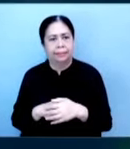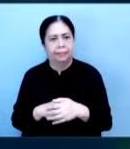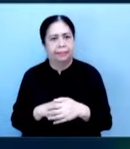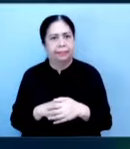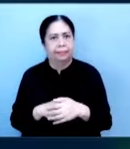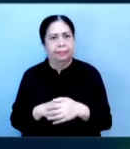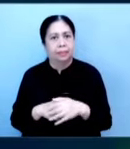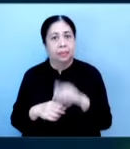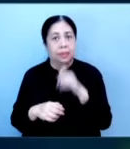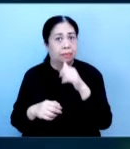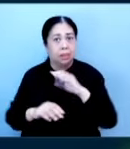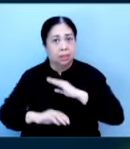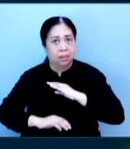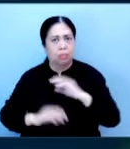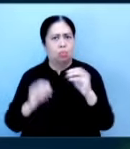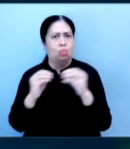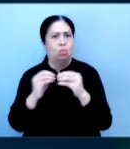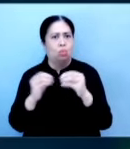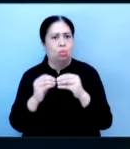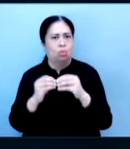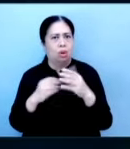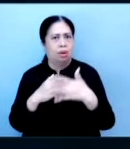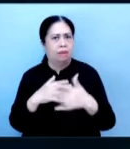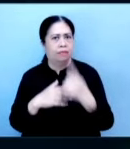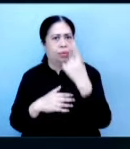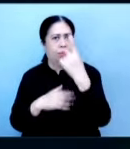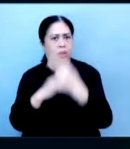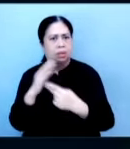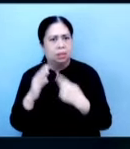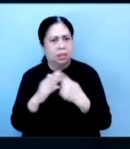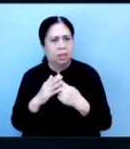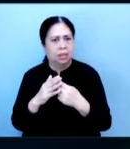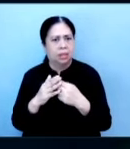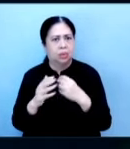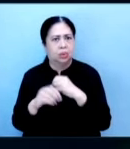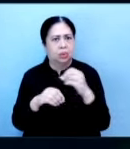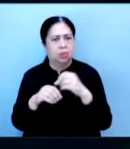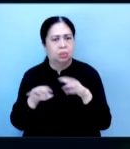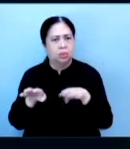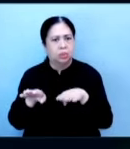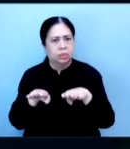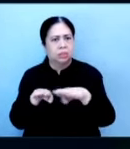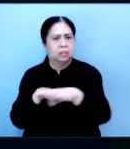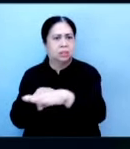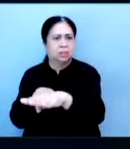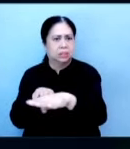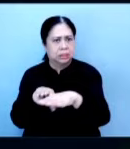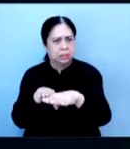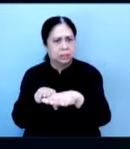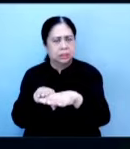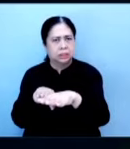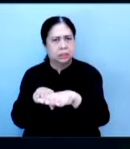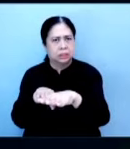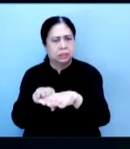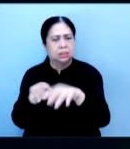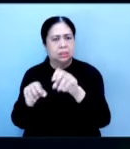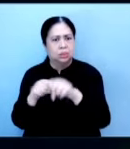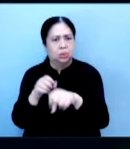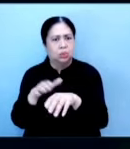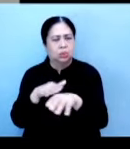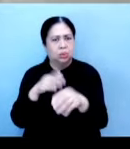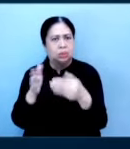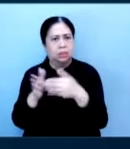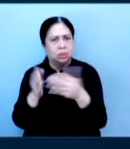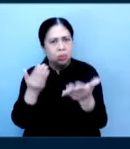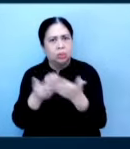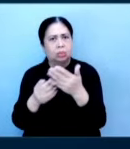nakuntento dahil Makalipas ang isang oras kitang inatrasan pa ng China coast guard vessel ang bangka kaya muntik ulit silang